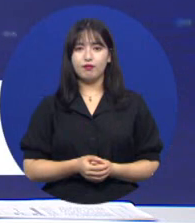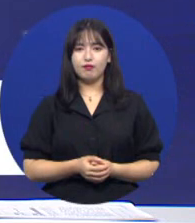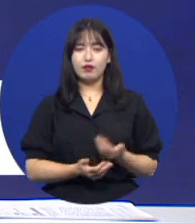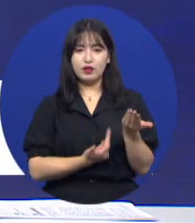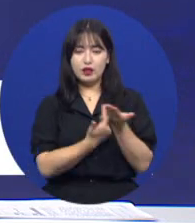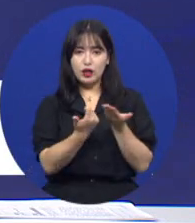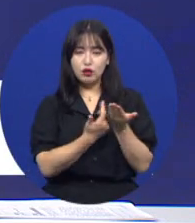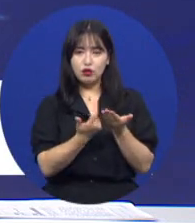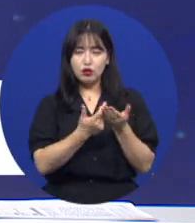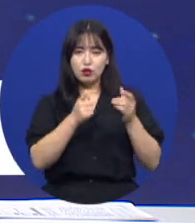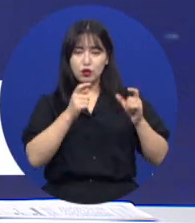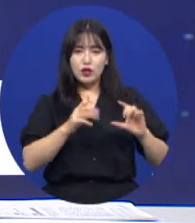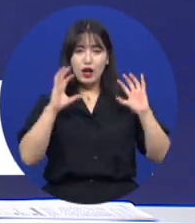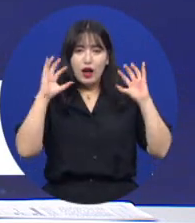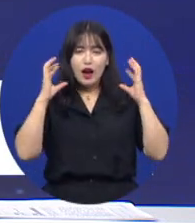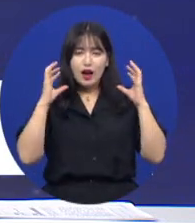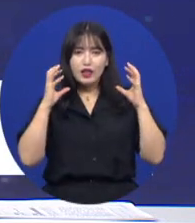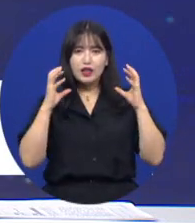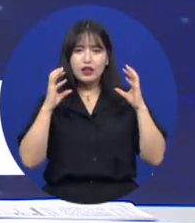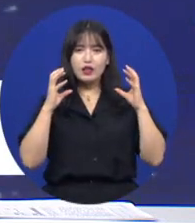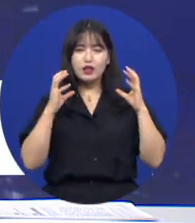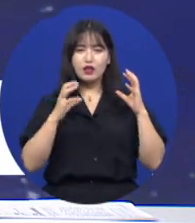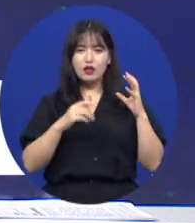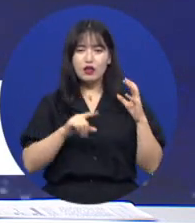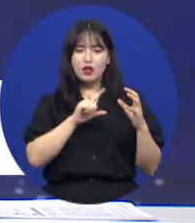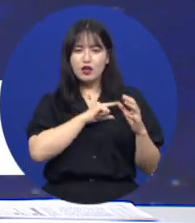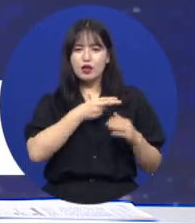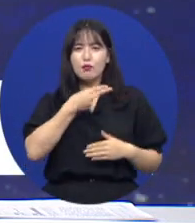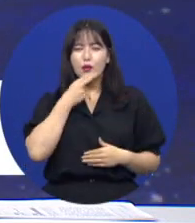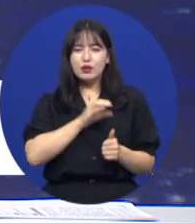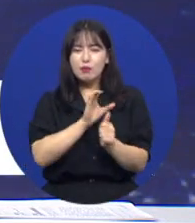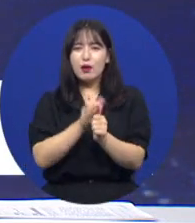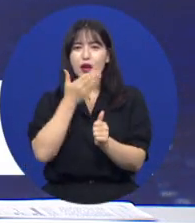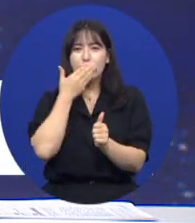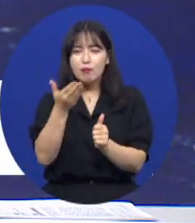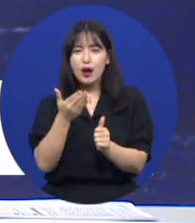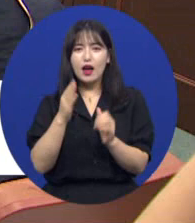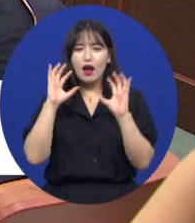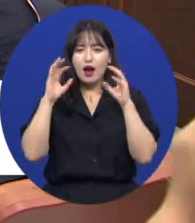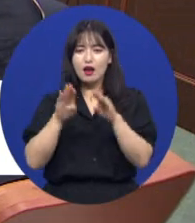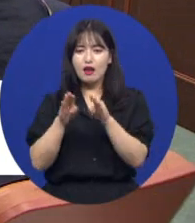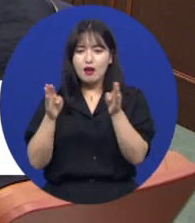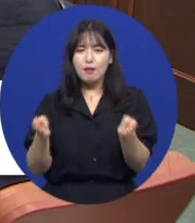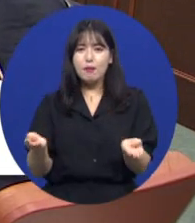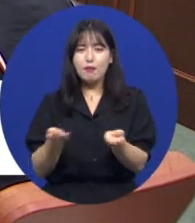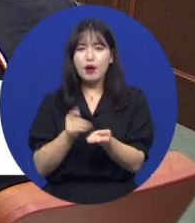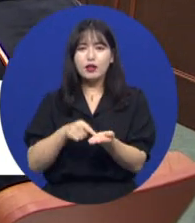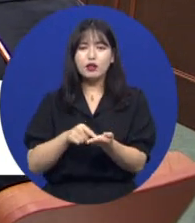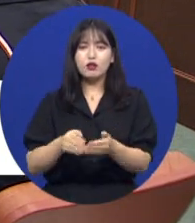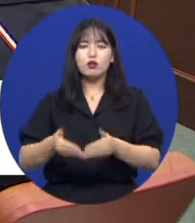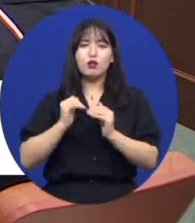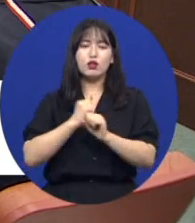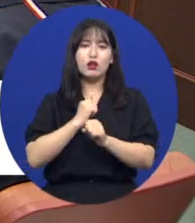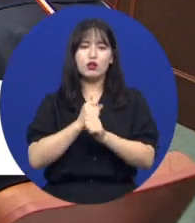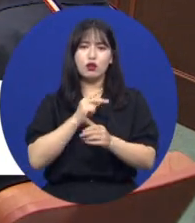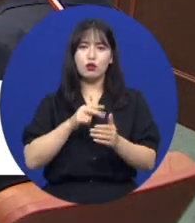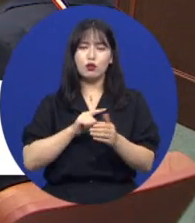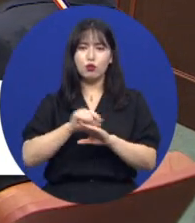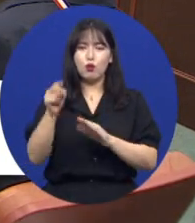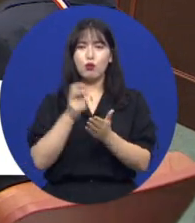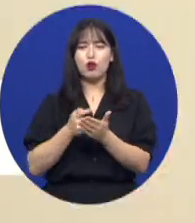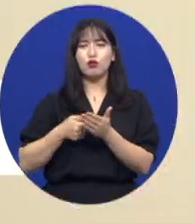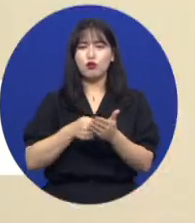제주 적에도 아이를 익명으로 맡기는 베이비 박스를 설치하지 않은 조례가 추진되면서 논란이 일고 있습니다